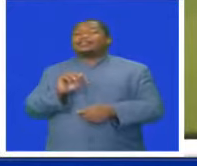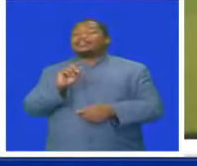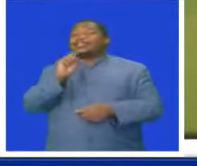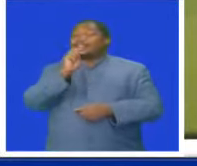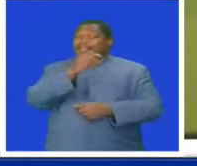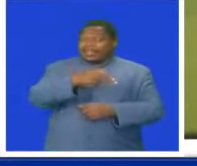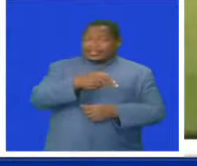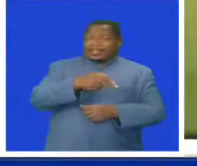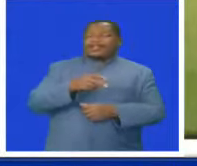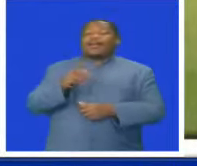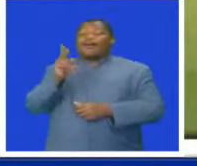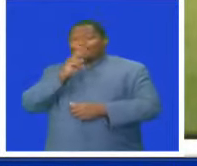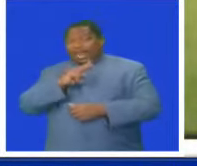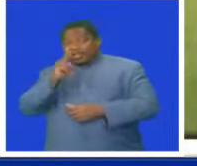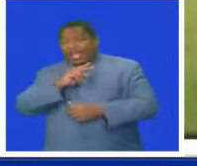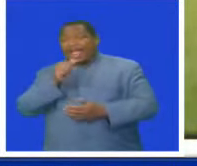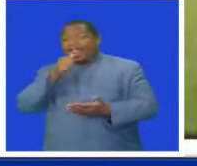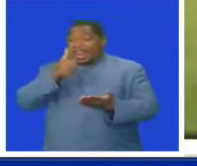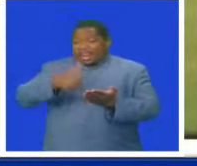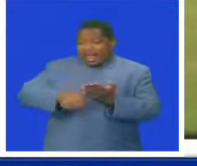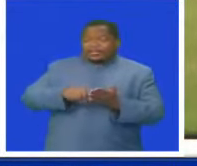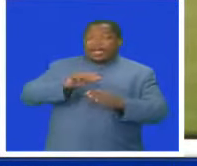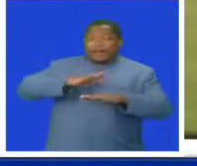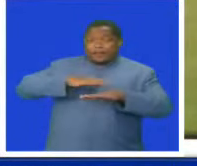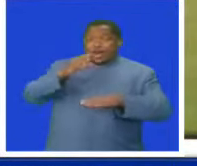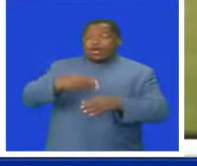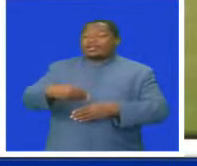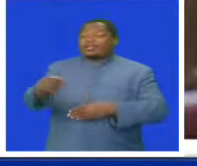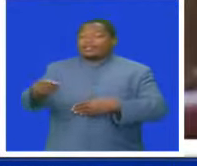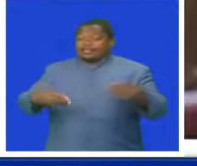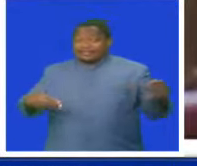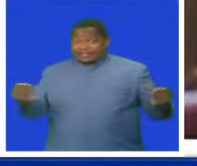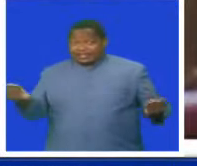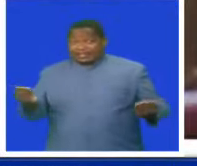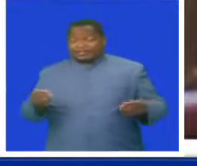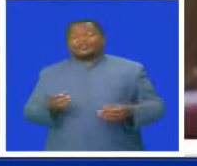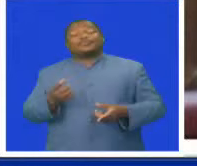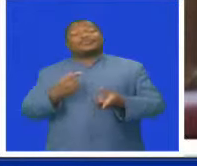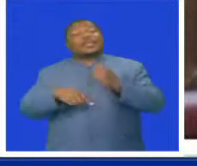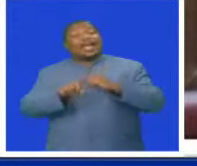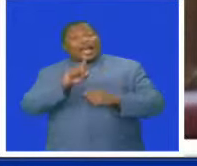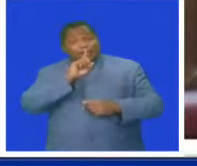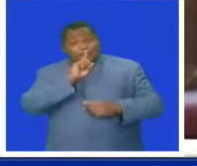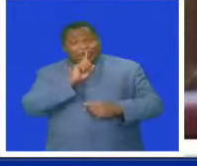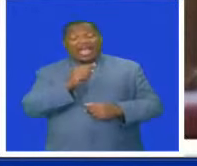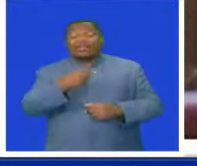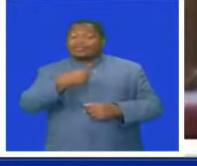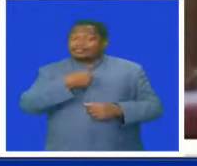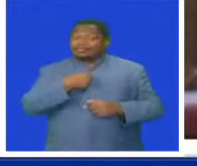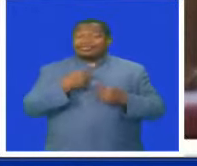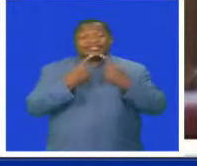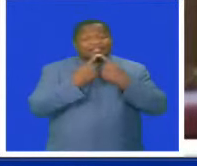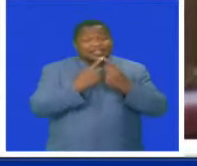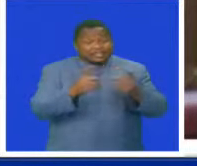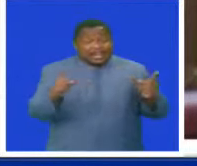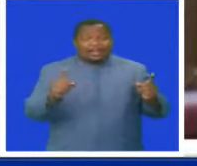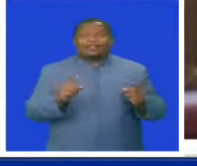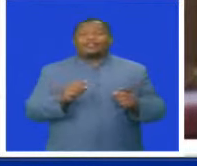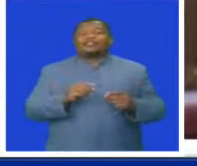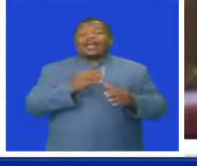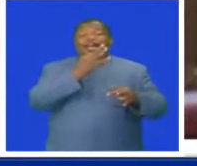kubo bafundzi nakubo batali phinde sincuse ukuthi vele uhulumende akusibo bonke abantwana labangekhathi